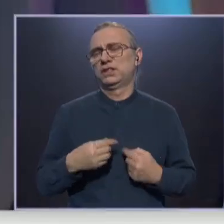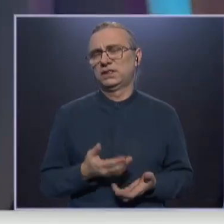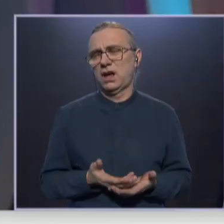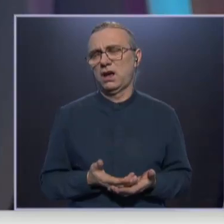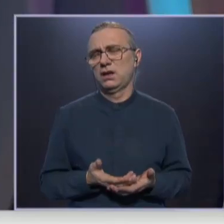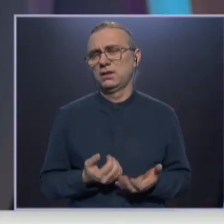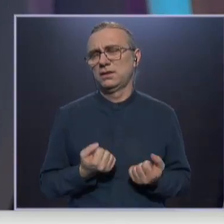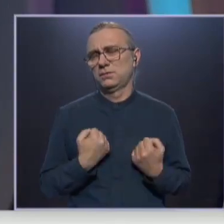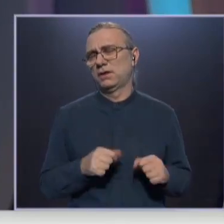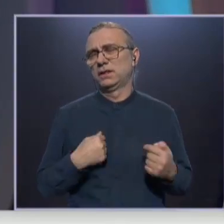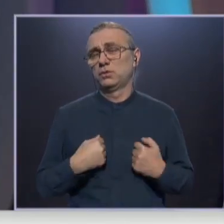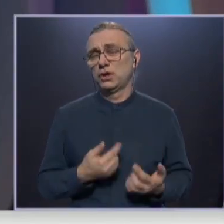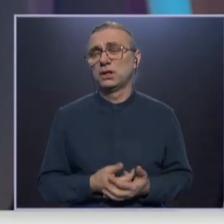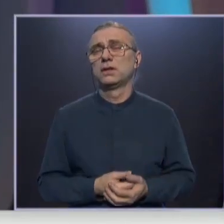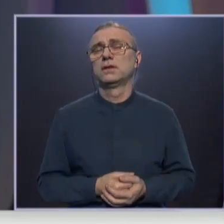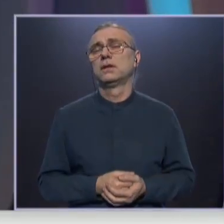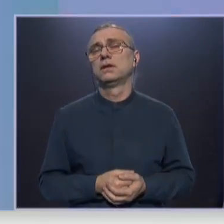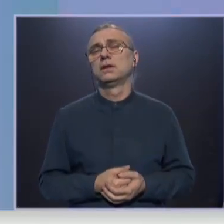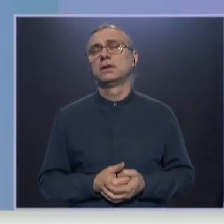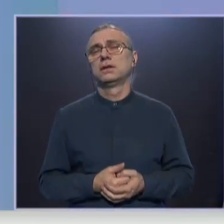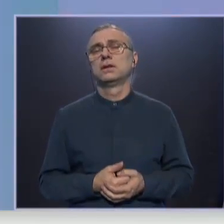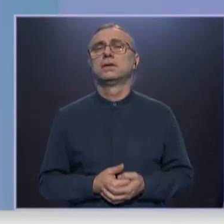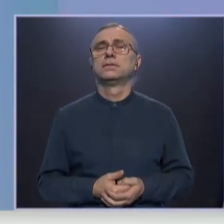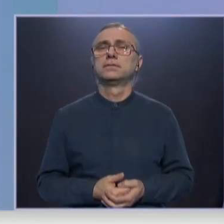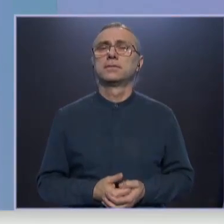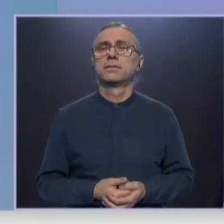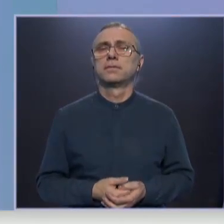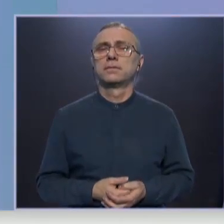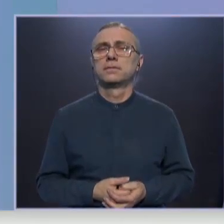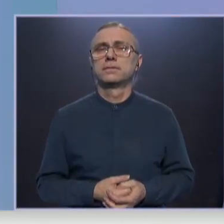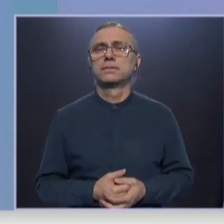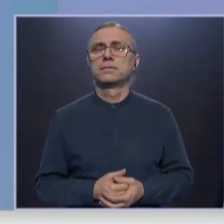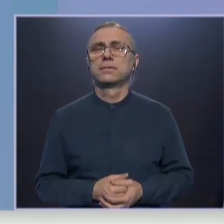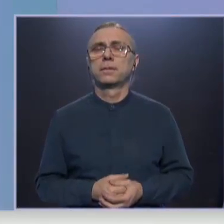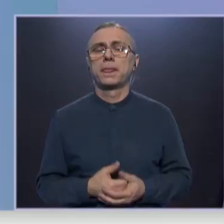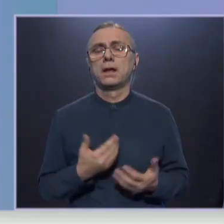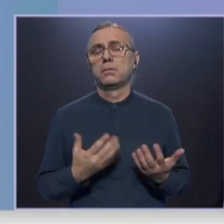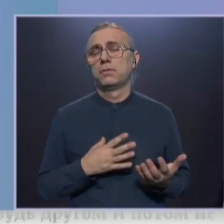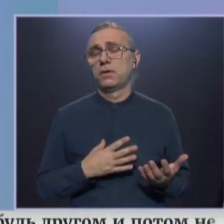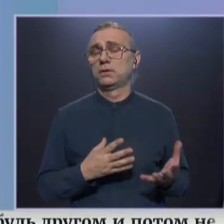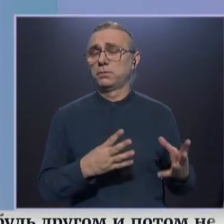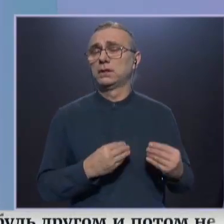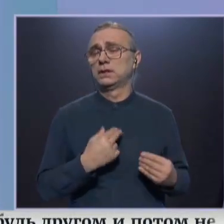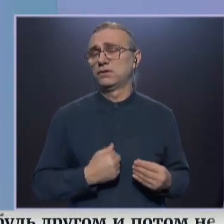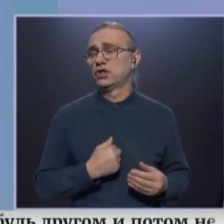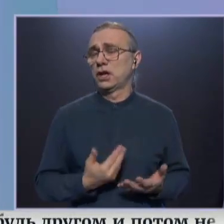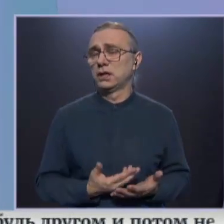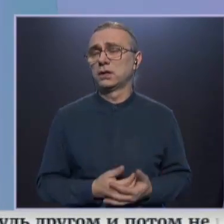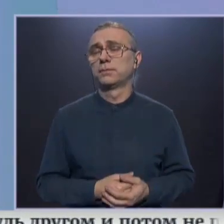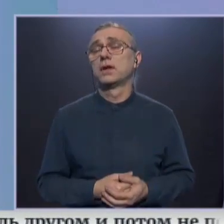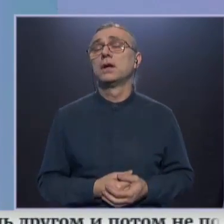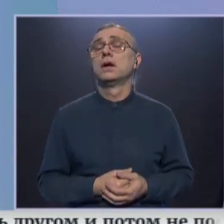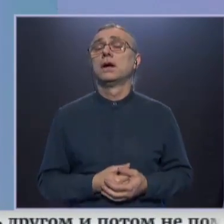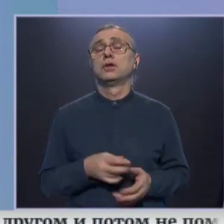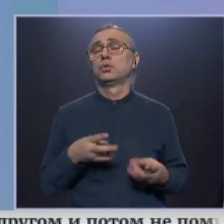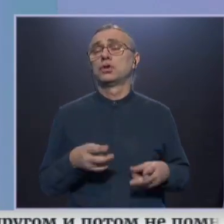Душа. И есть люди, кто говорят, да. Есть, говорит, или батюшка, давайте я выйду без меня. То есть уже не нужно этого бояться.